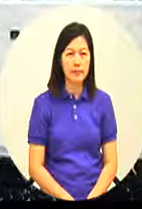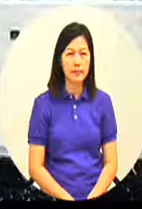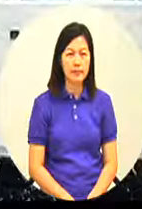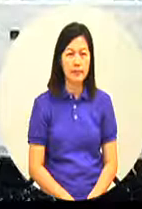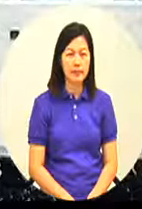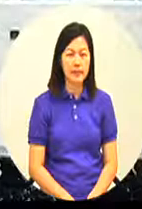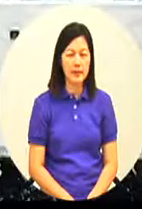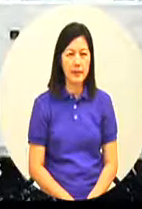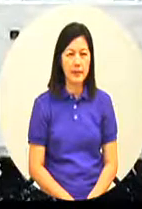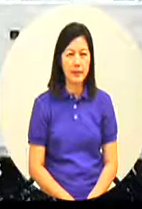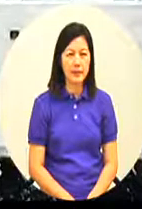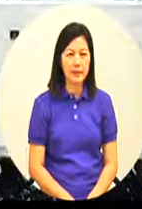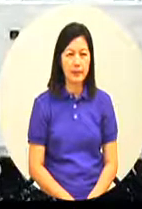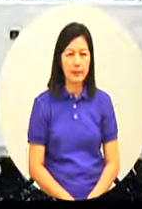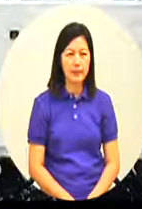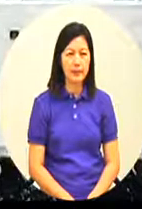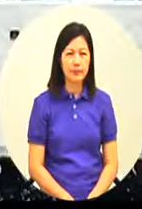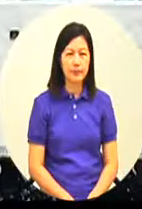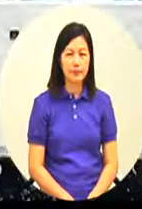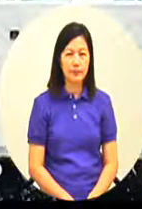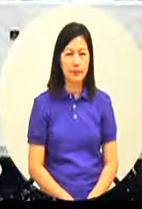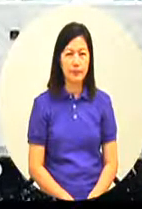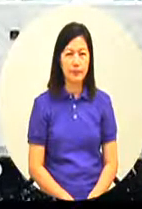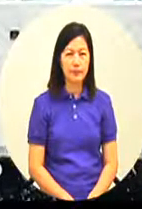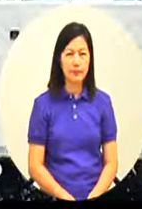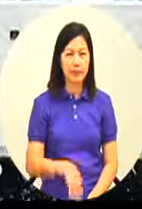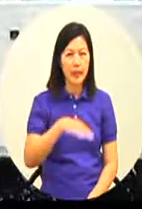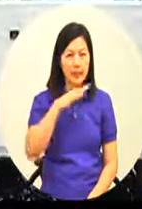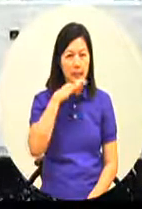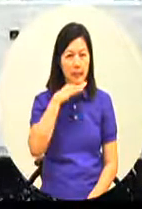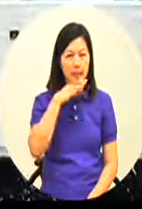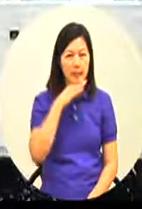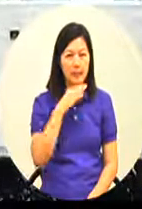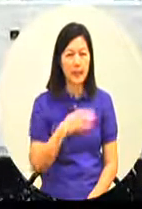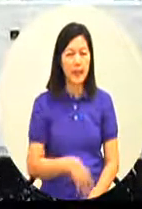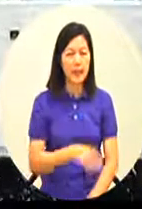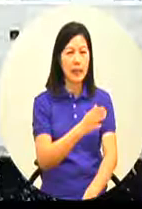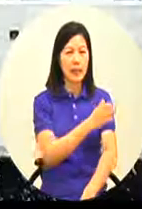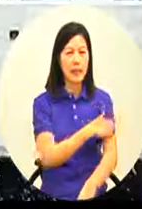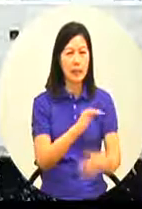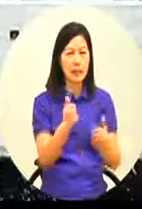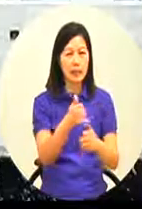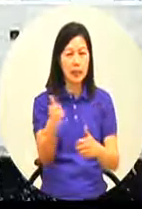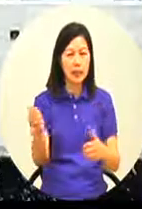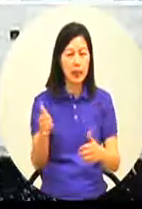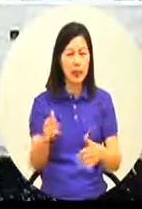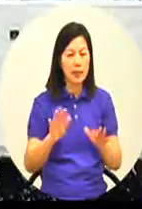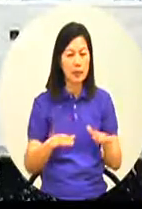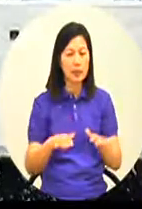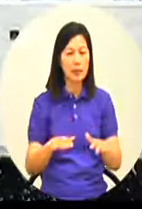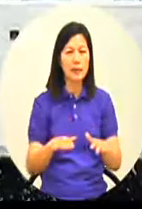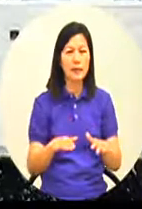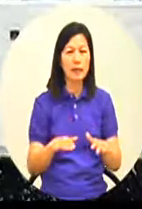了哈、好，那因为等一下还有陈信宜议员哦，他目前还